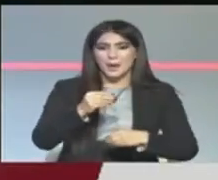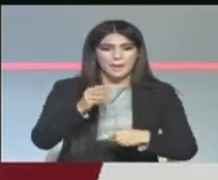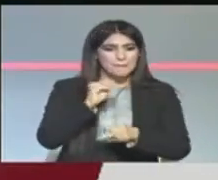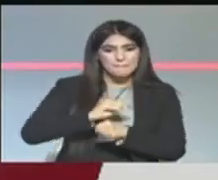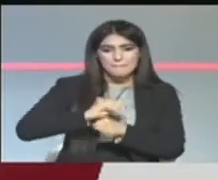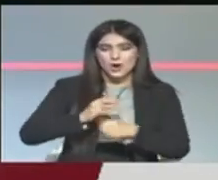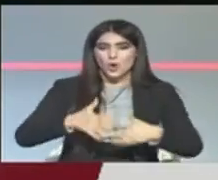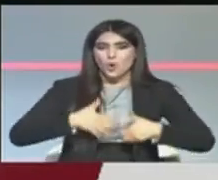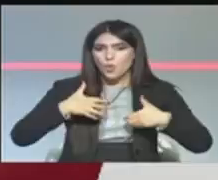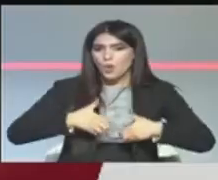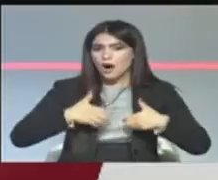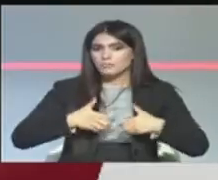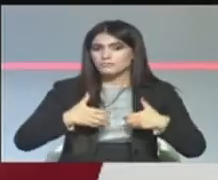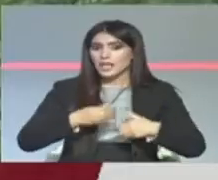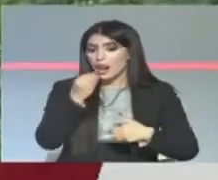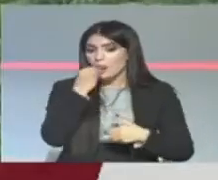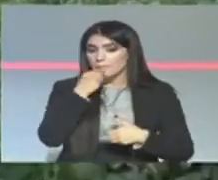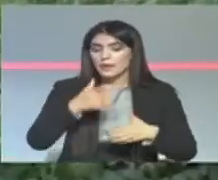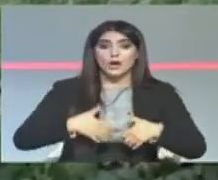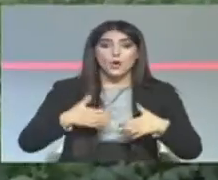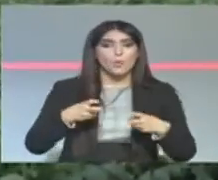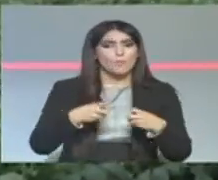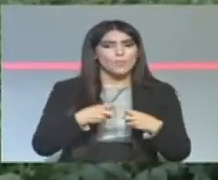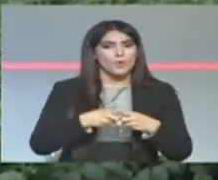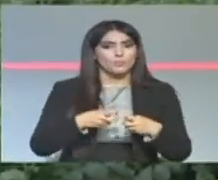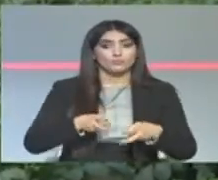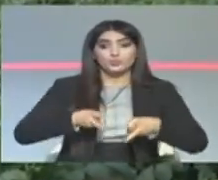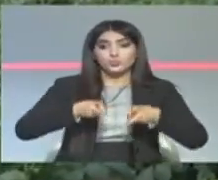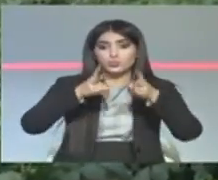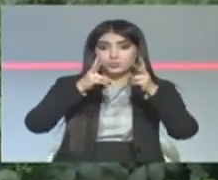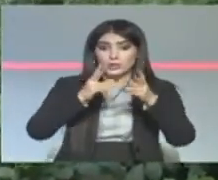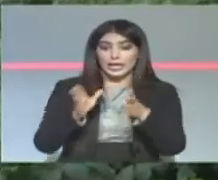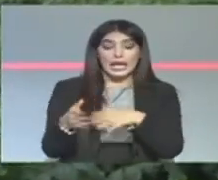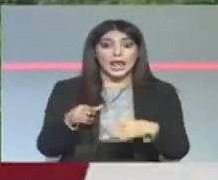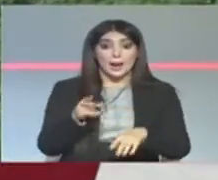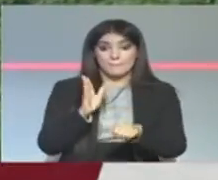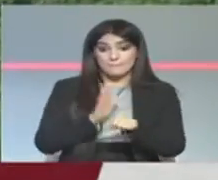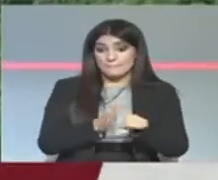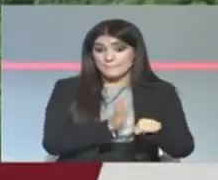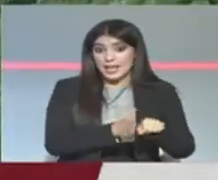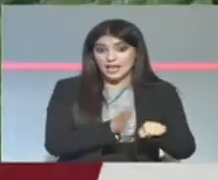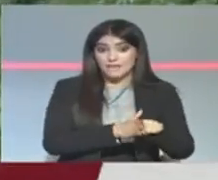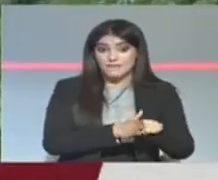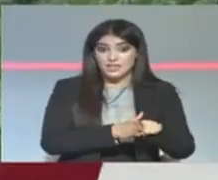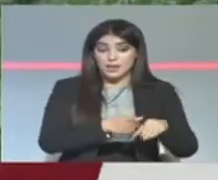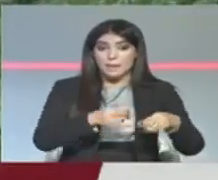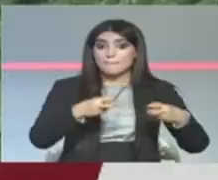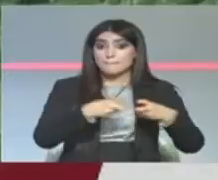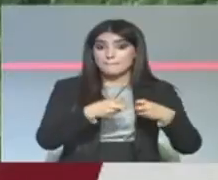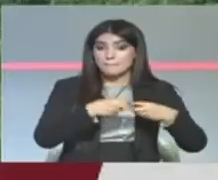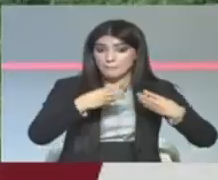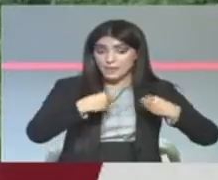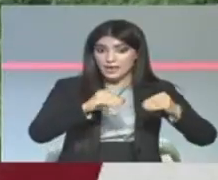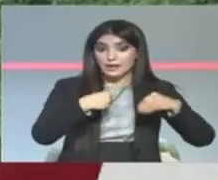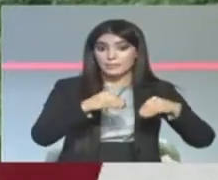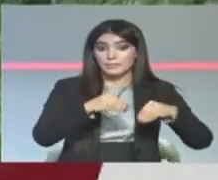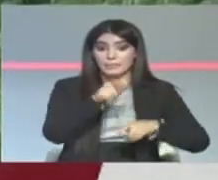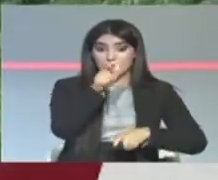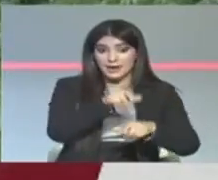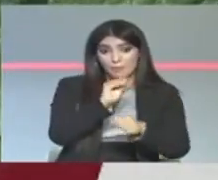والتسميه يعني كلفه كبيره اسعار اللحوم اه في مستوى البيع في مستوى البيع من عند ال